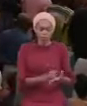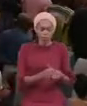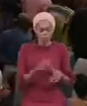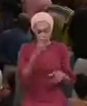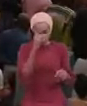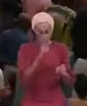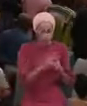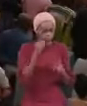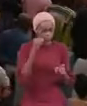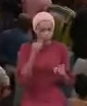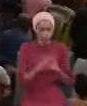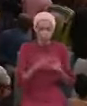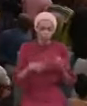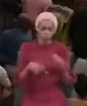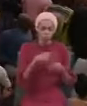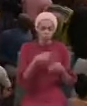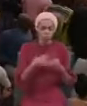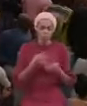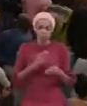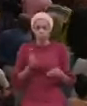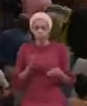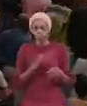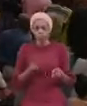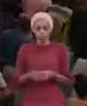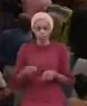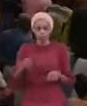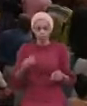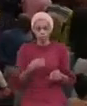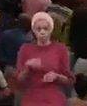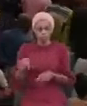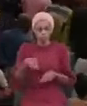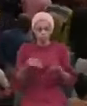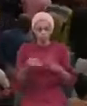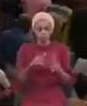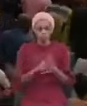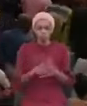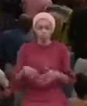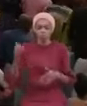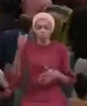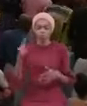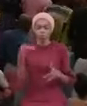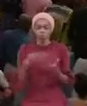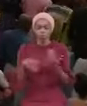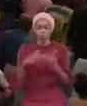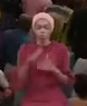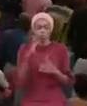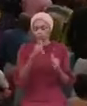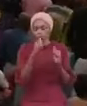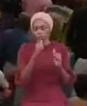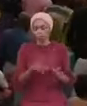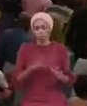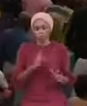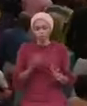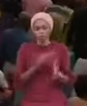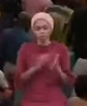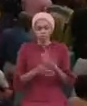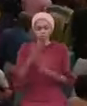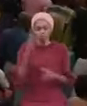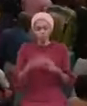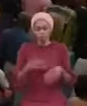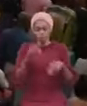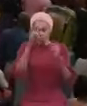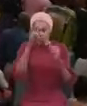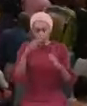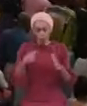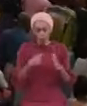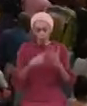partager avec comme nous le faisons le dieu des cux va nous bénir prions maintenant père nous te remercions Biss ton nom pour ce que